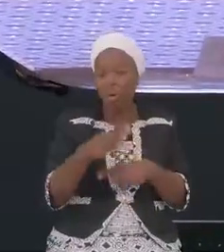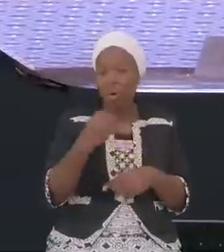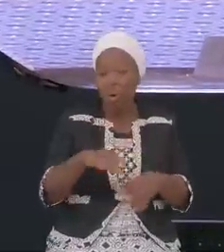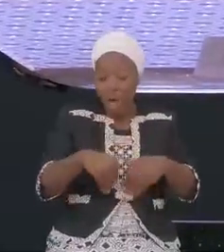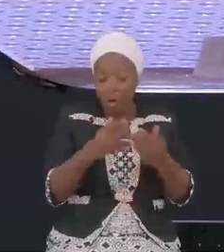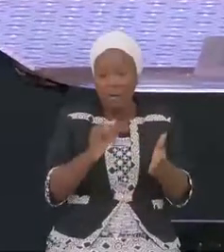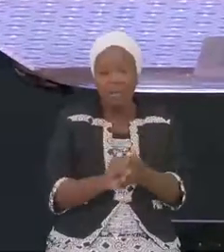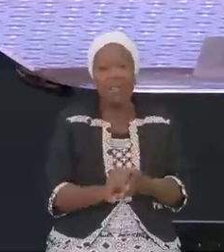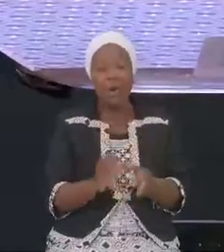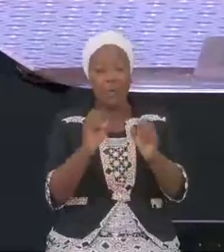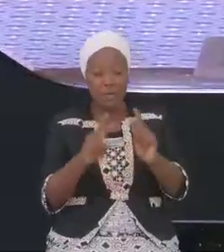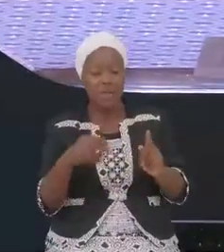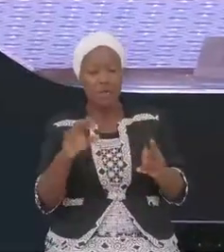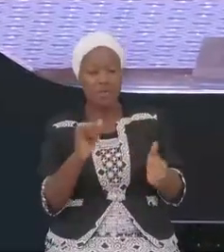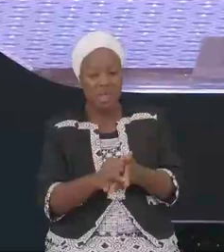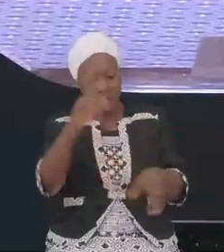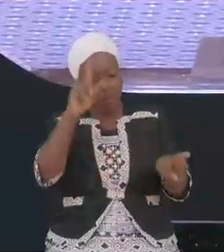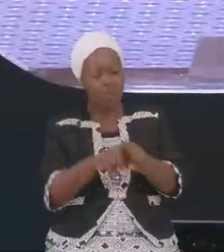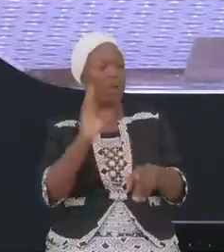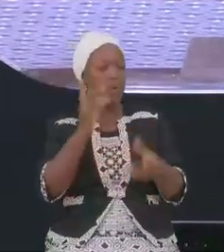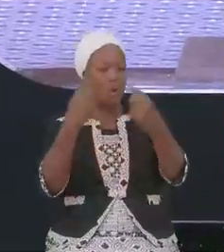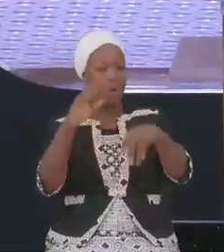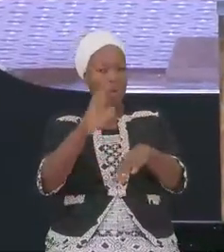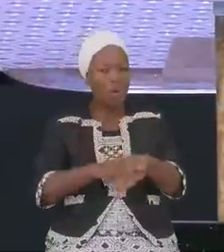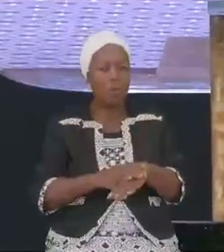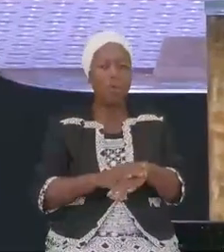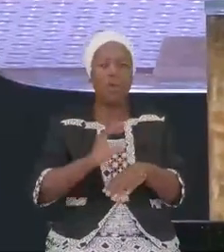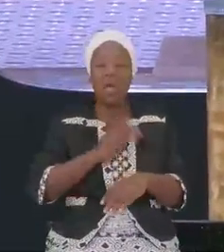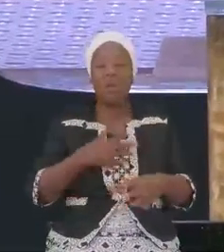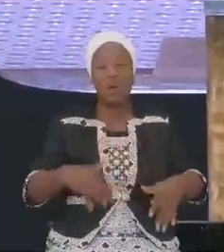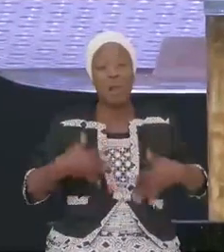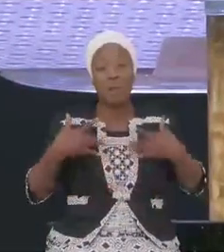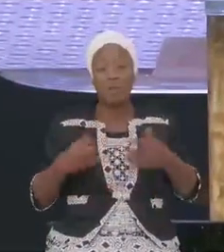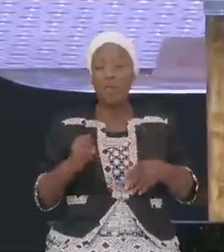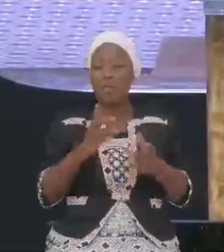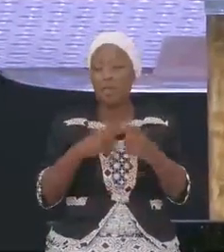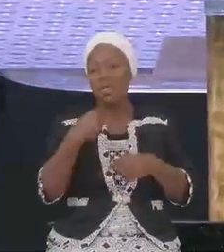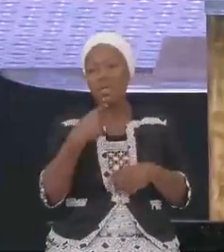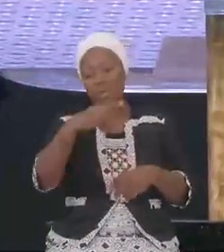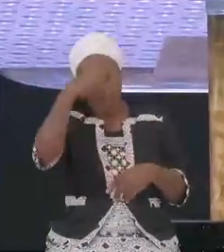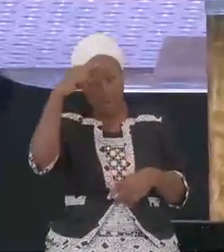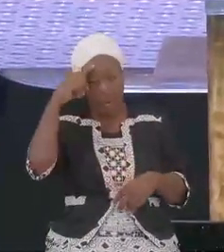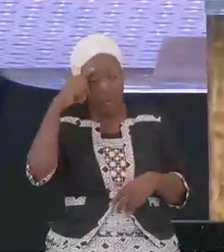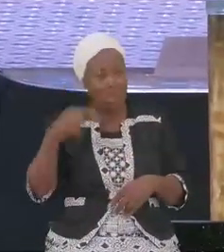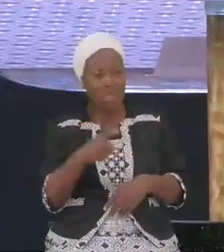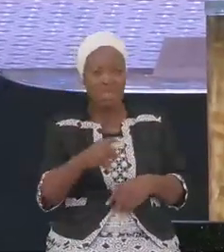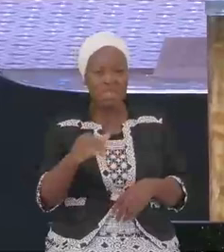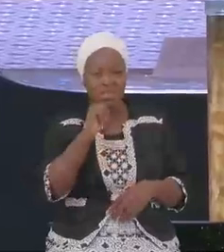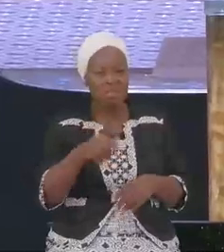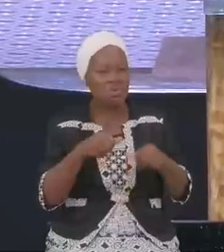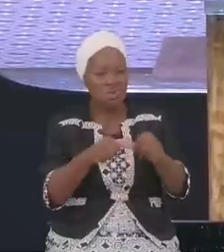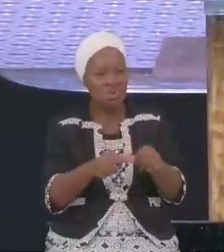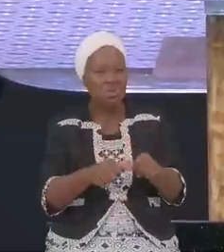Comment les privilèges nous seront donnés et dit. Et parce qu'ils n'ont pas persévéré